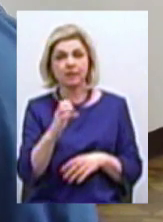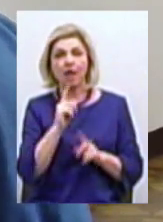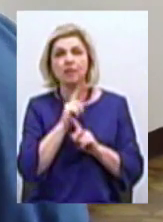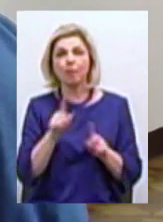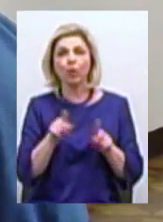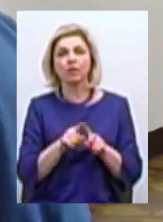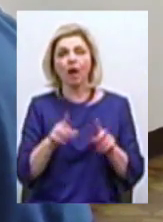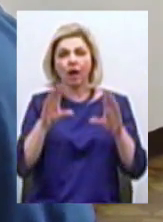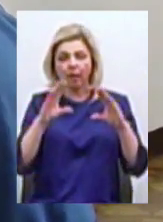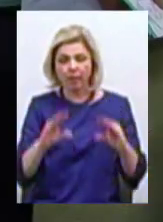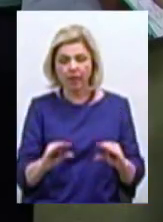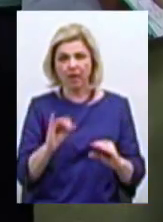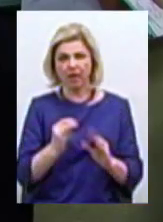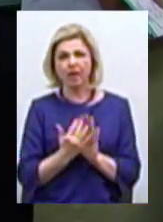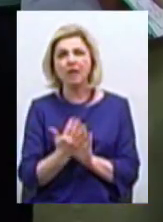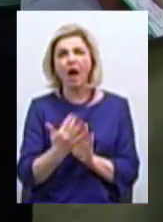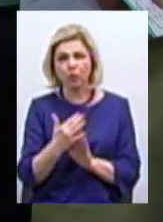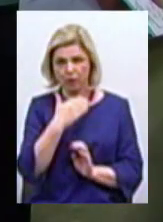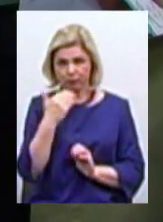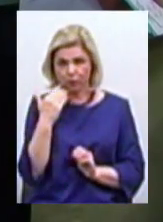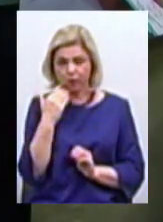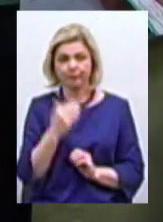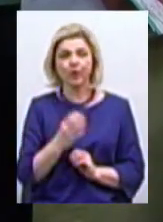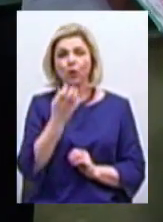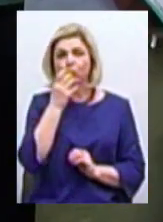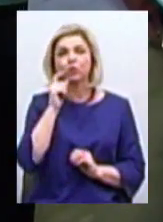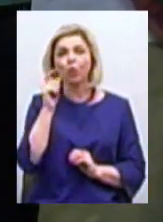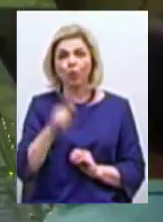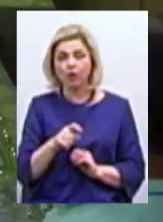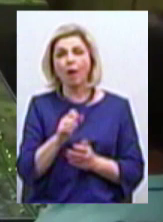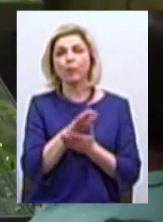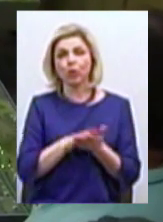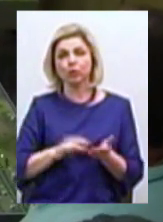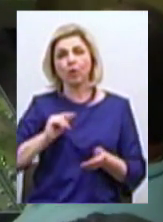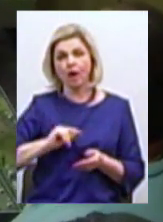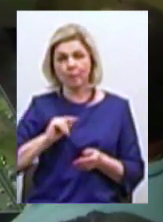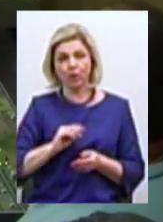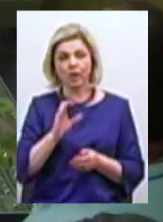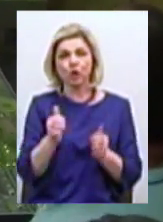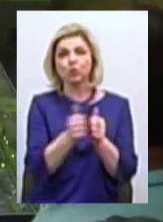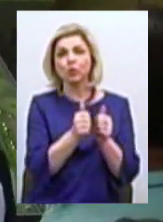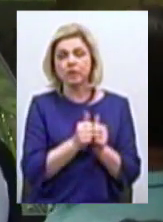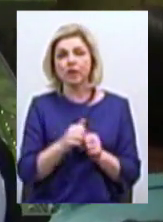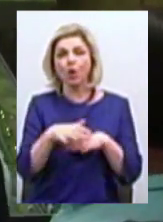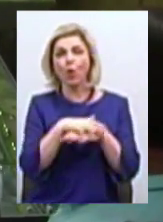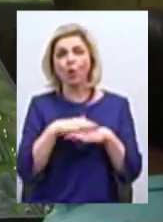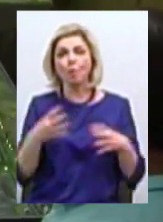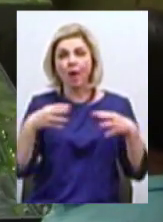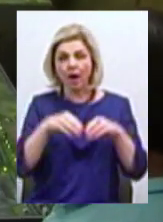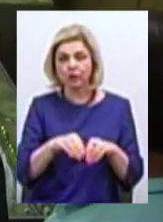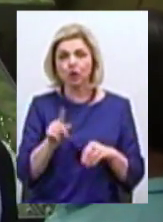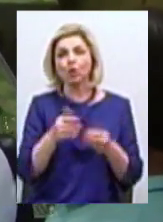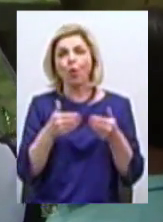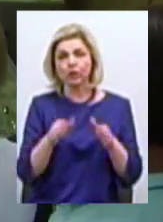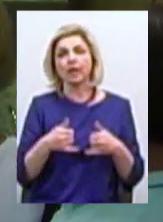і не буде такими зарослями заростати. На Южноукраїнському енергокомплексі планують продовжувати роботу з сусідніми громадами, аби відкрито надавати